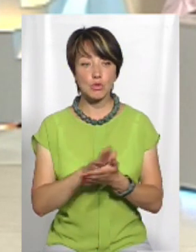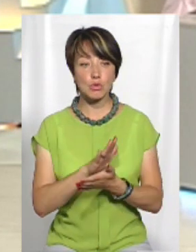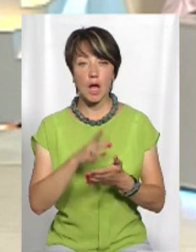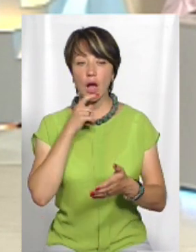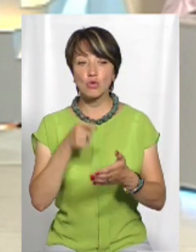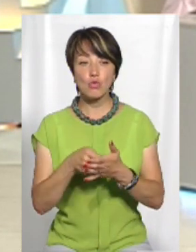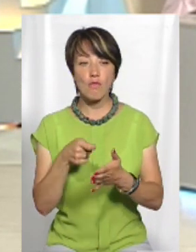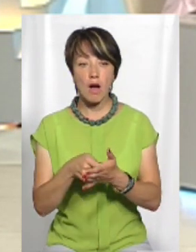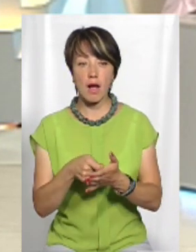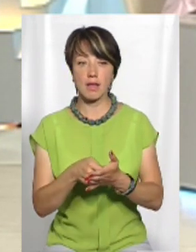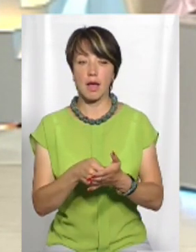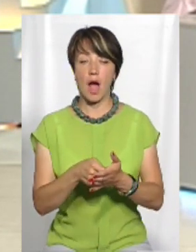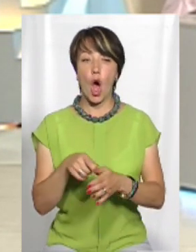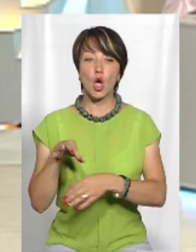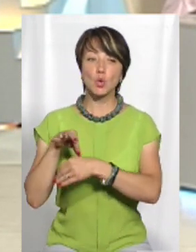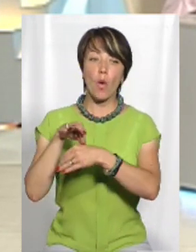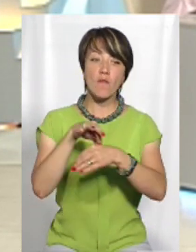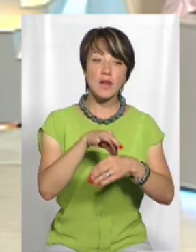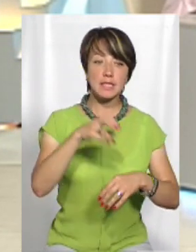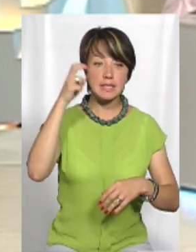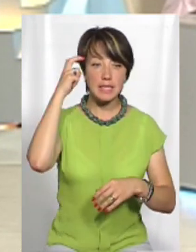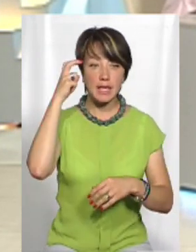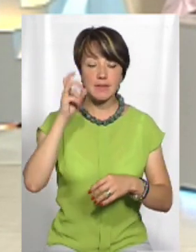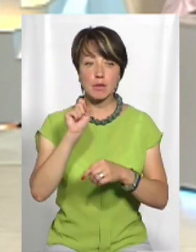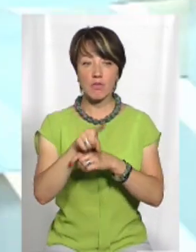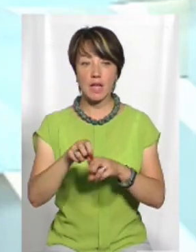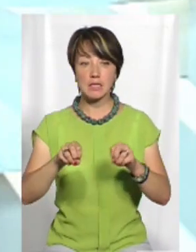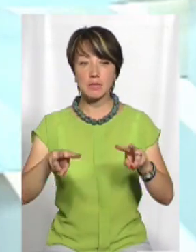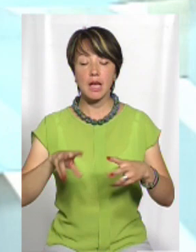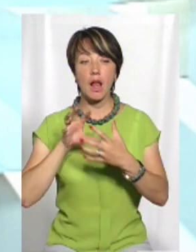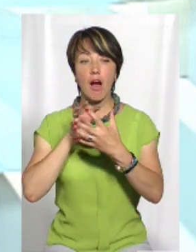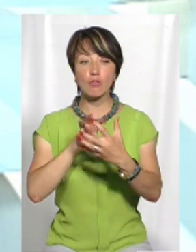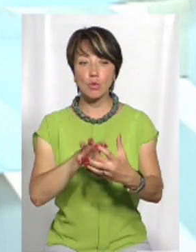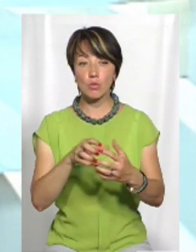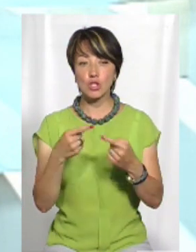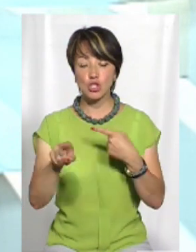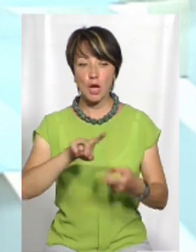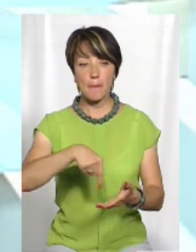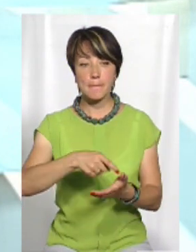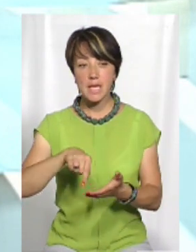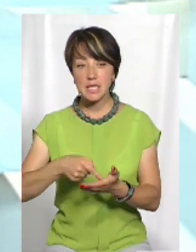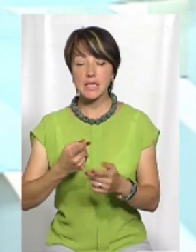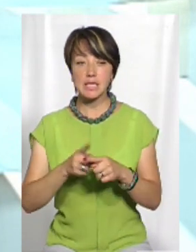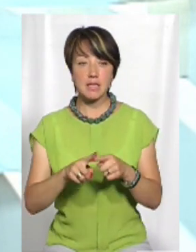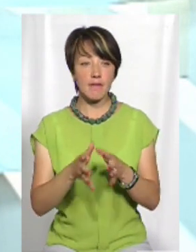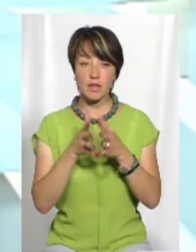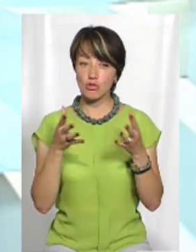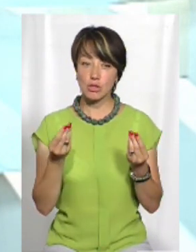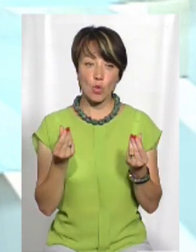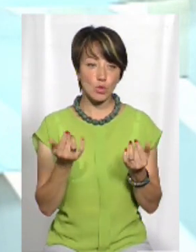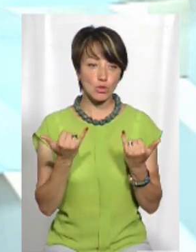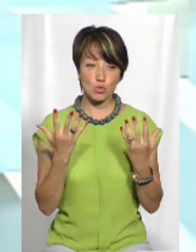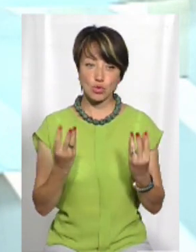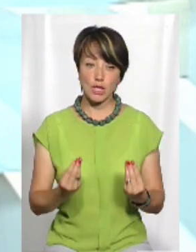це харчування їх, це їх довезення з Києва, що замовляли спеціальні автобуси з інших місць. І це величезні кошти